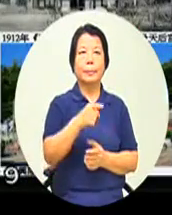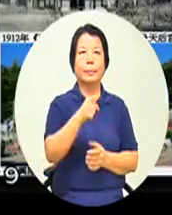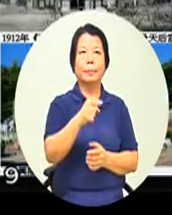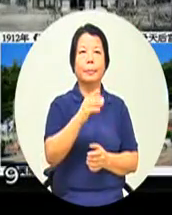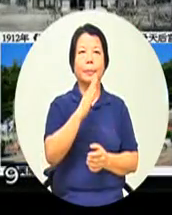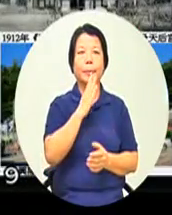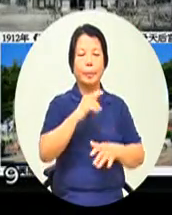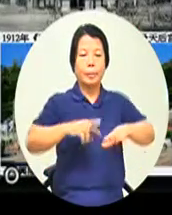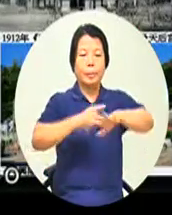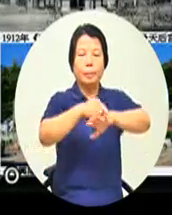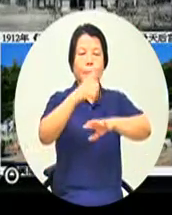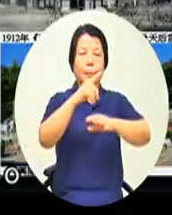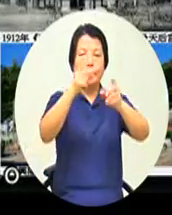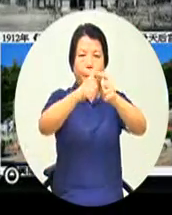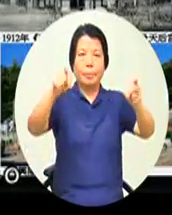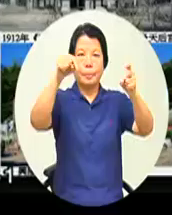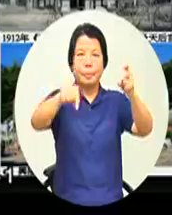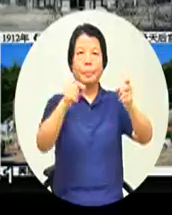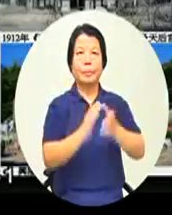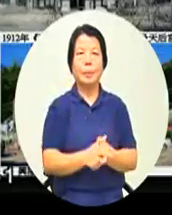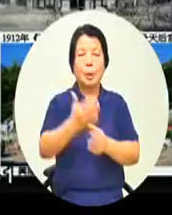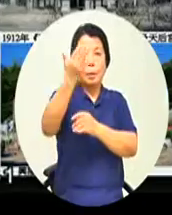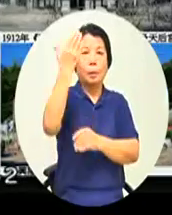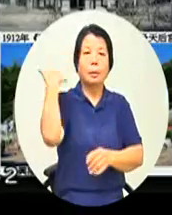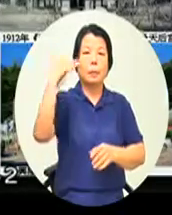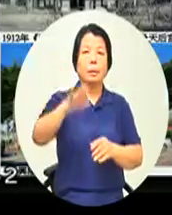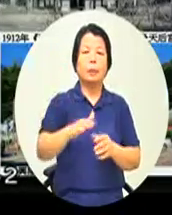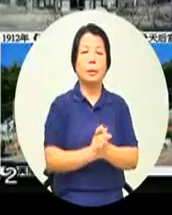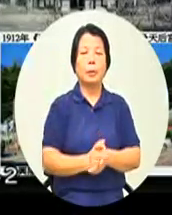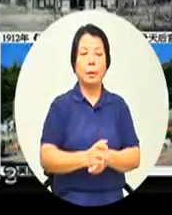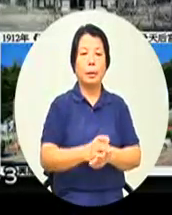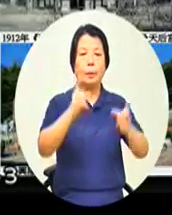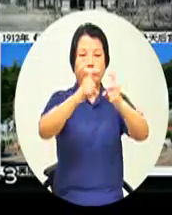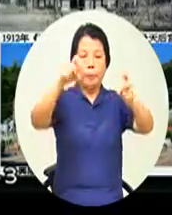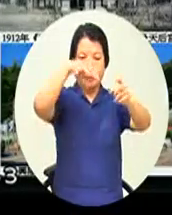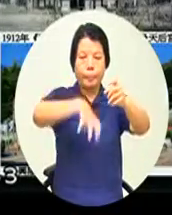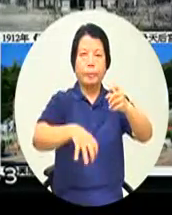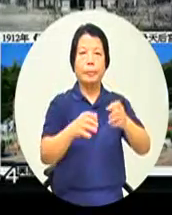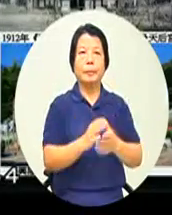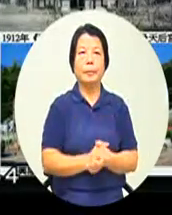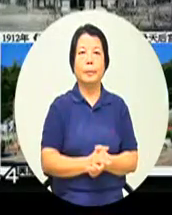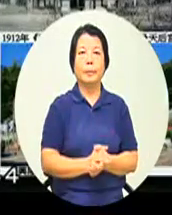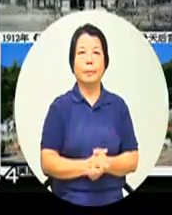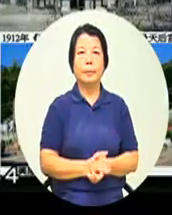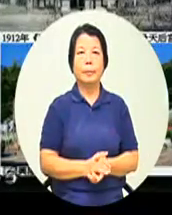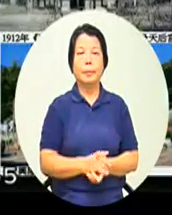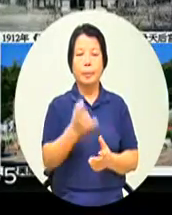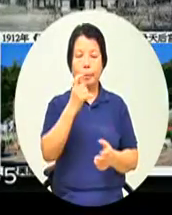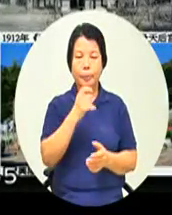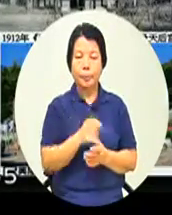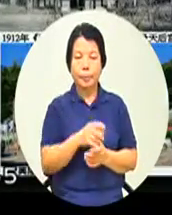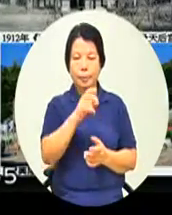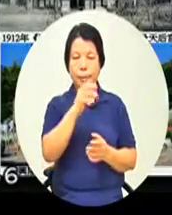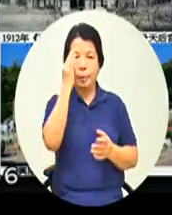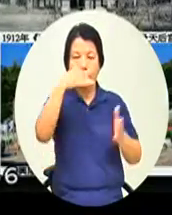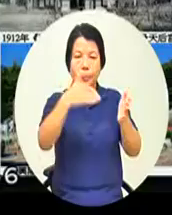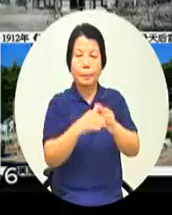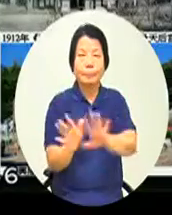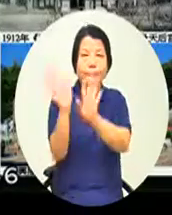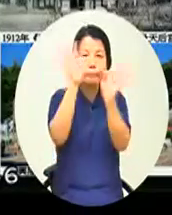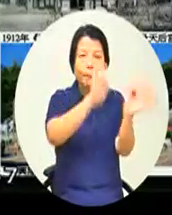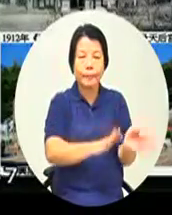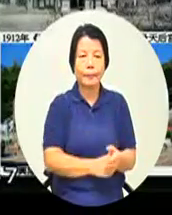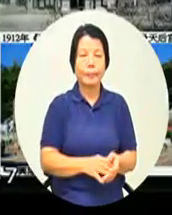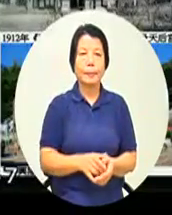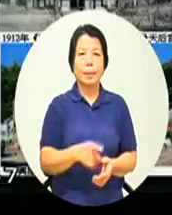哈列在这里哈，因为看得到当时在这个庙里面哈，然后呢去看在这个景色，然后你去看